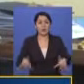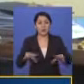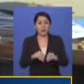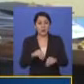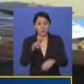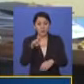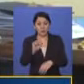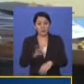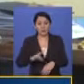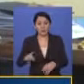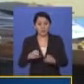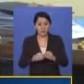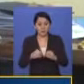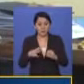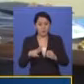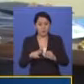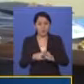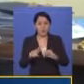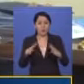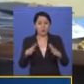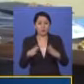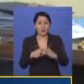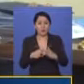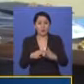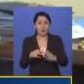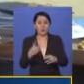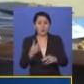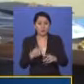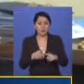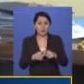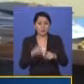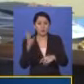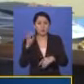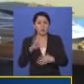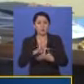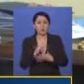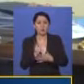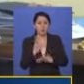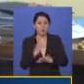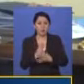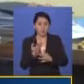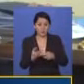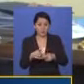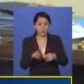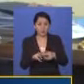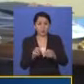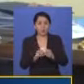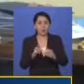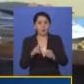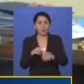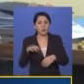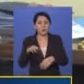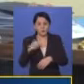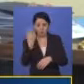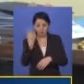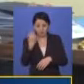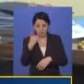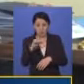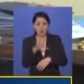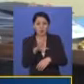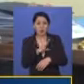Кызылжар ауданда 15000 аула бар. Бүгінде оның 2500 орталықтандырылған су жүйесіне қосылған. Сондай-ақ 12000 аула сапалы ауызсумен